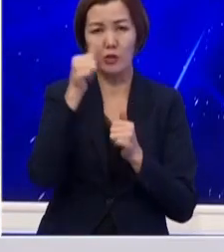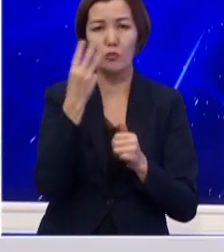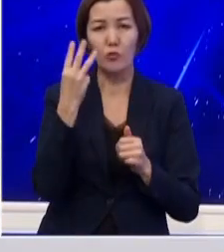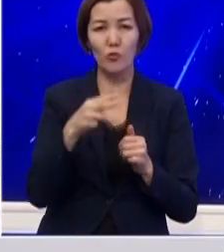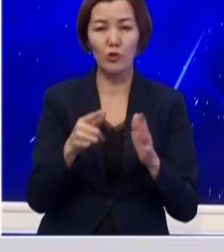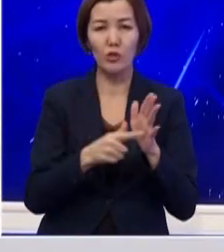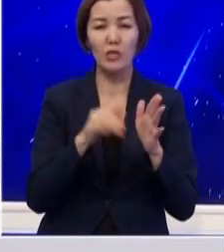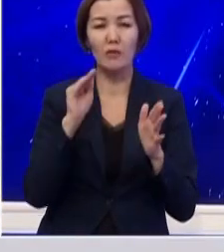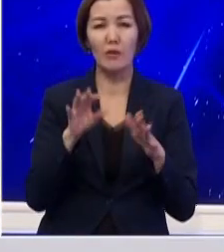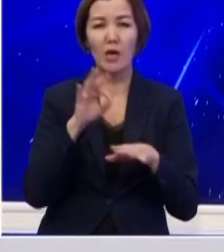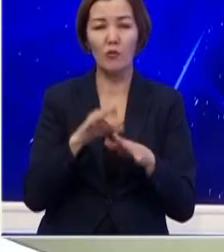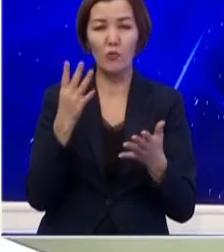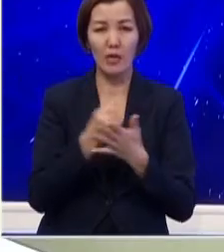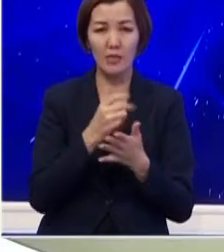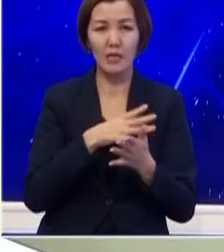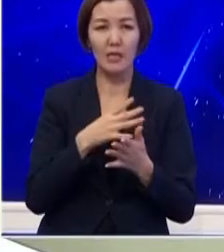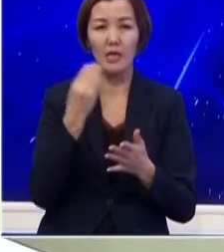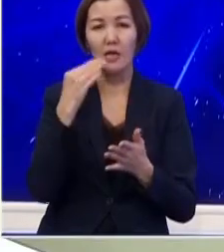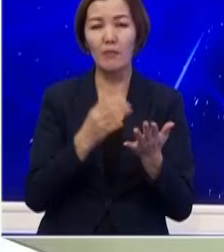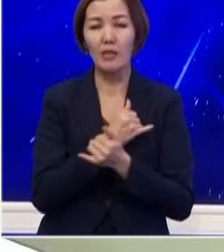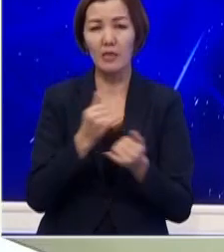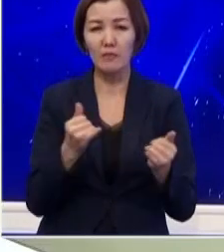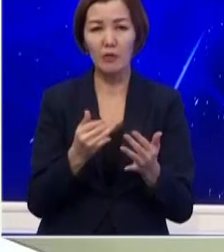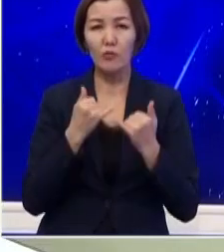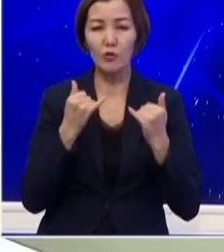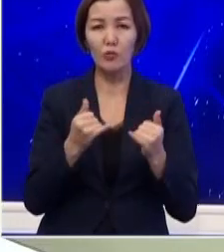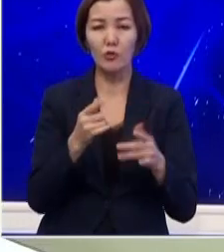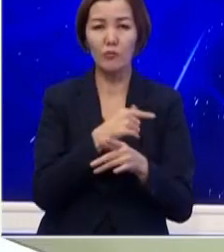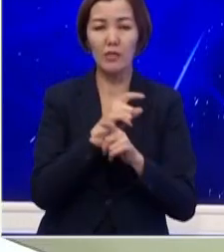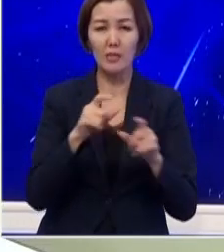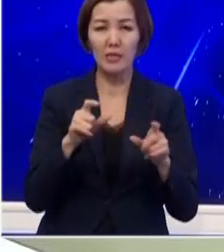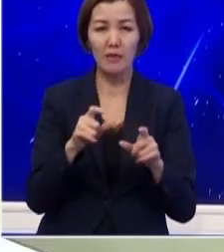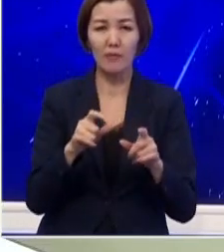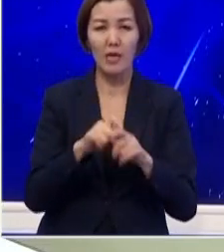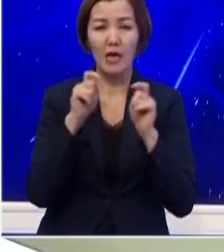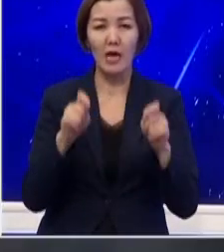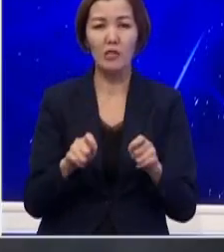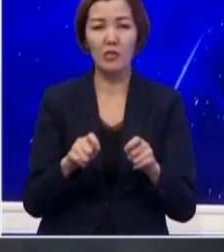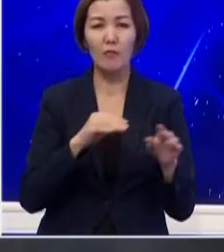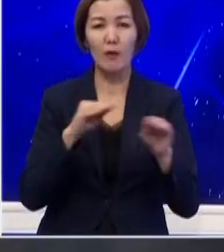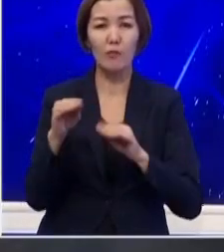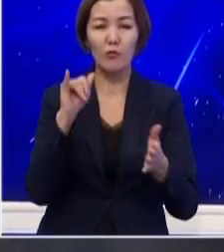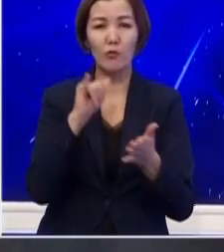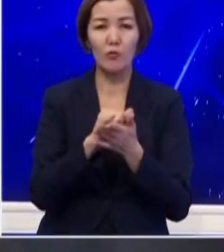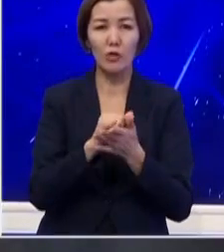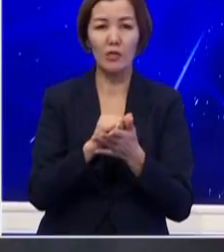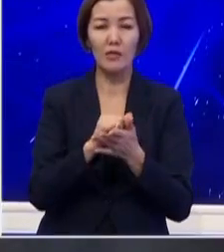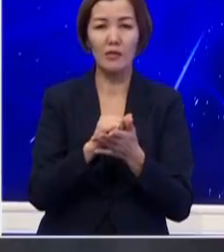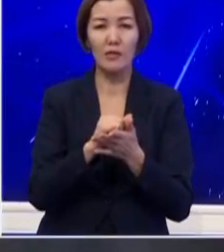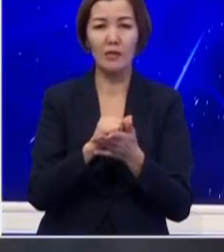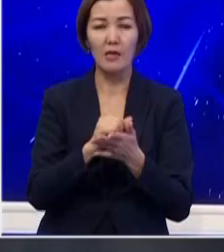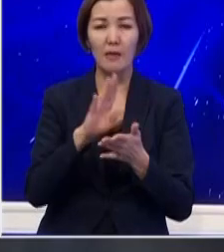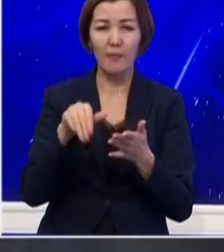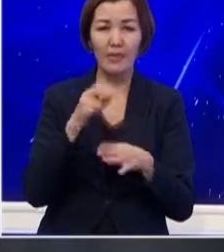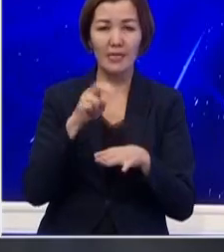мың тұрғыннан дерт анықталады. Сапалы қызмет көрсету үшін медициналық мекемелер ашылып, құрылғылар орнатылып жатыр дейді бас